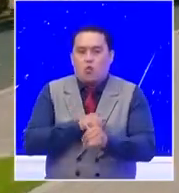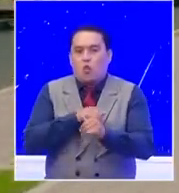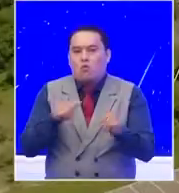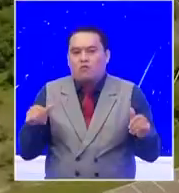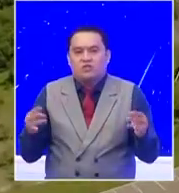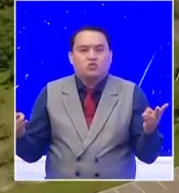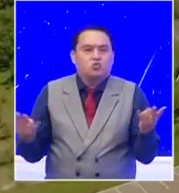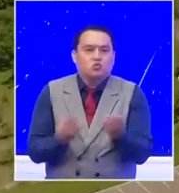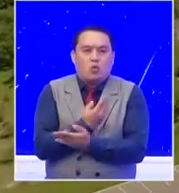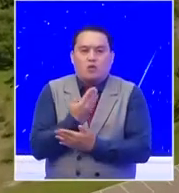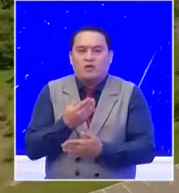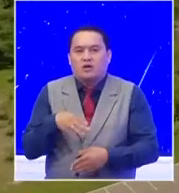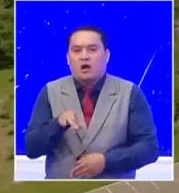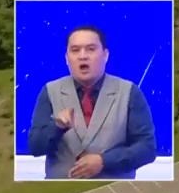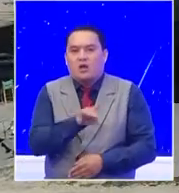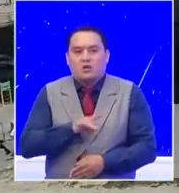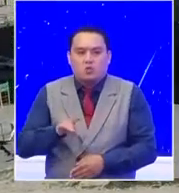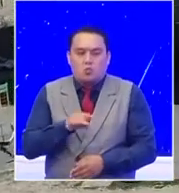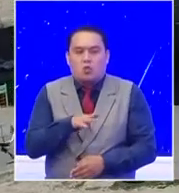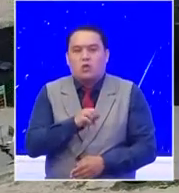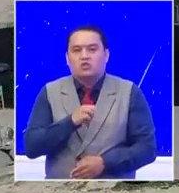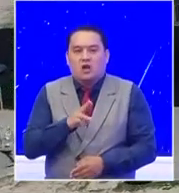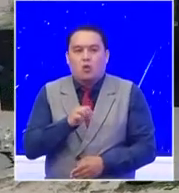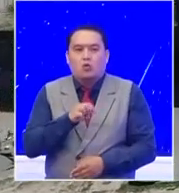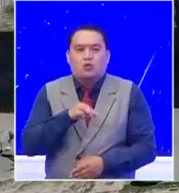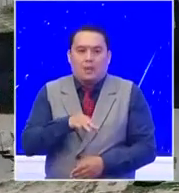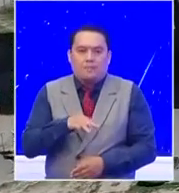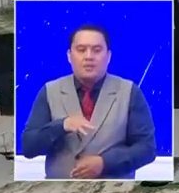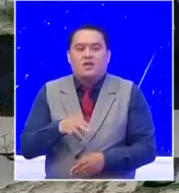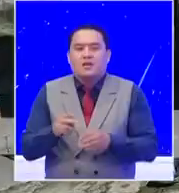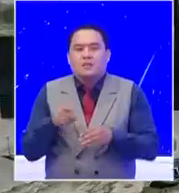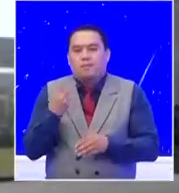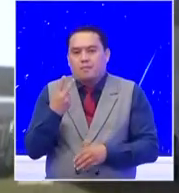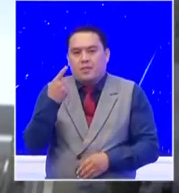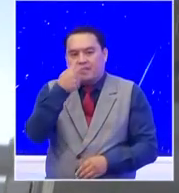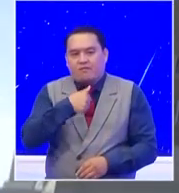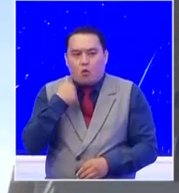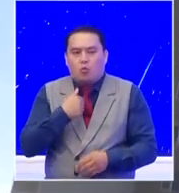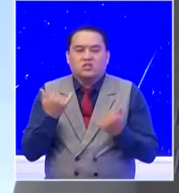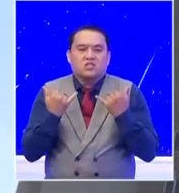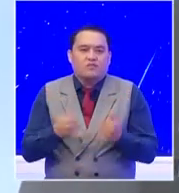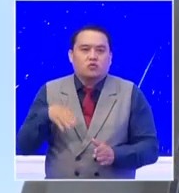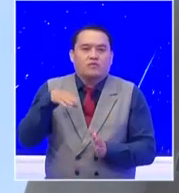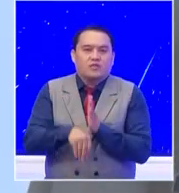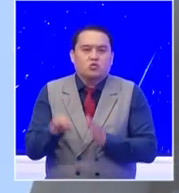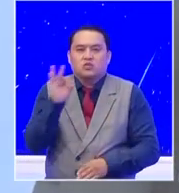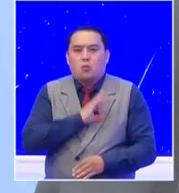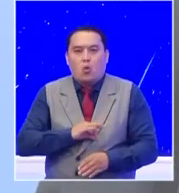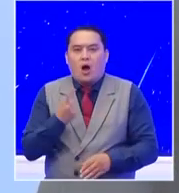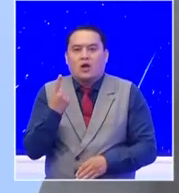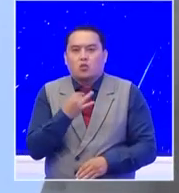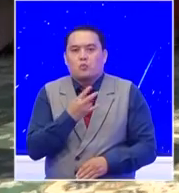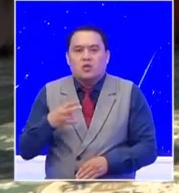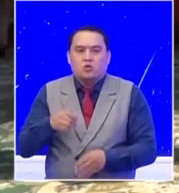новые микрорайоны. Это Каратал, Новый Каратал, Булашак и Коктем. С 2001 года по сегодняшний день введено в эксплуатацию более